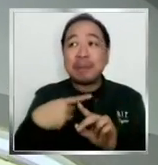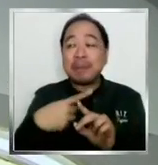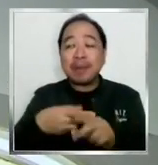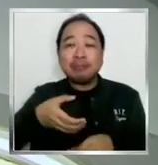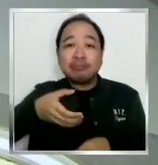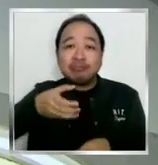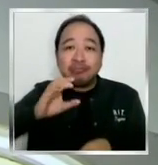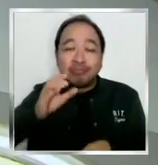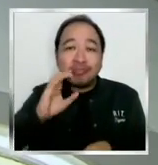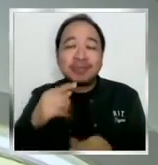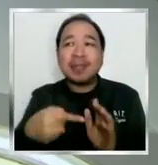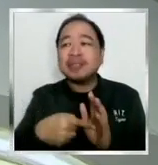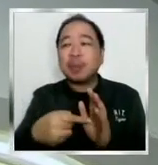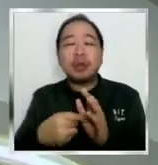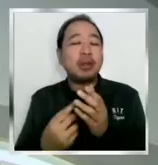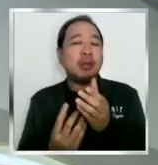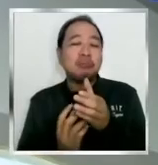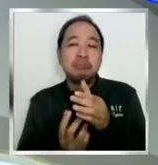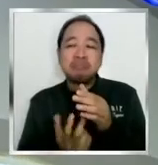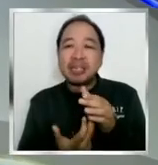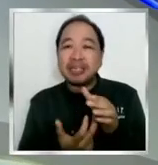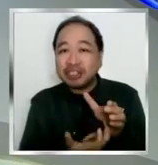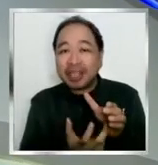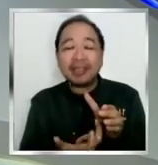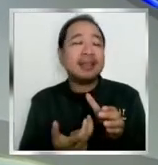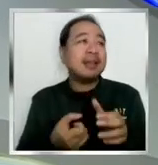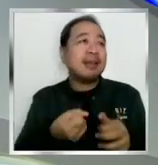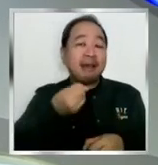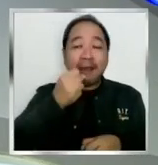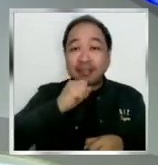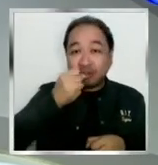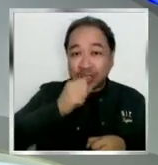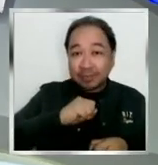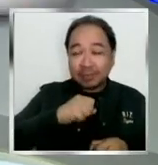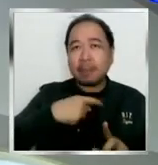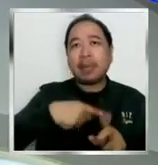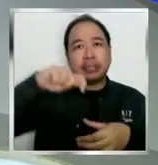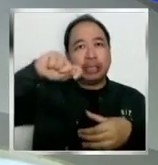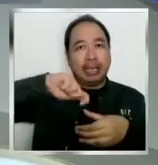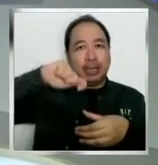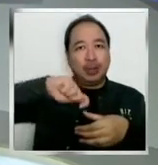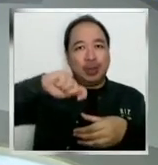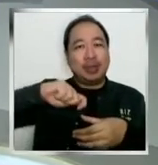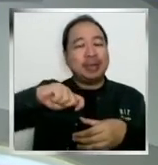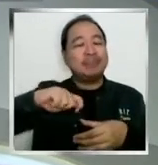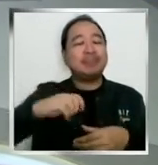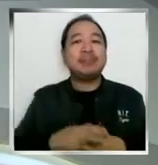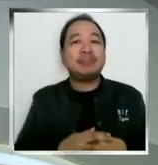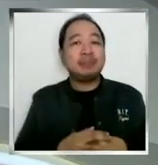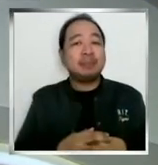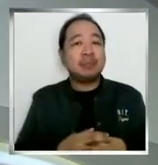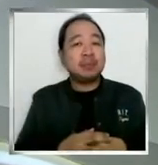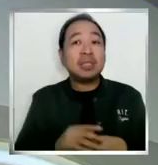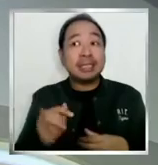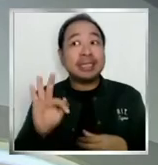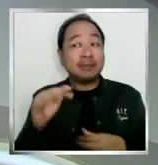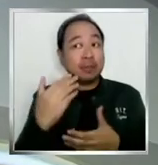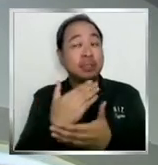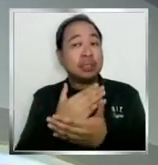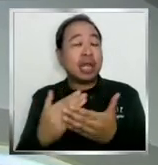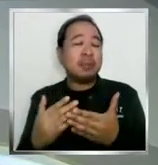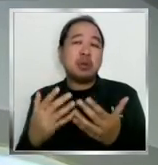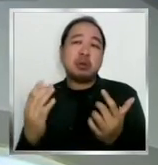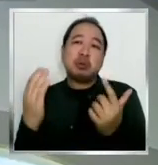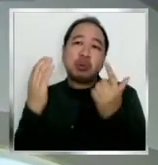ng milkshake, ice cream at ang paborito nating halo-halo. Kung ang ilan ay cool lang sa tag-init, meron namang